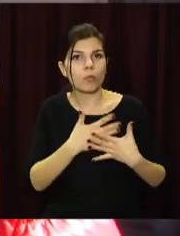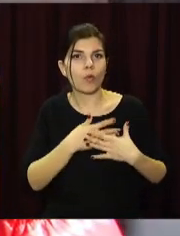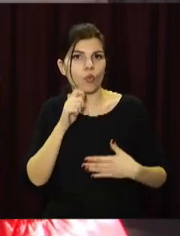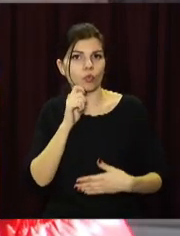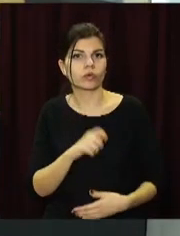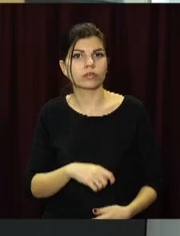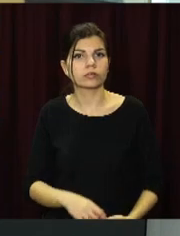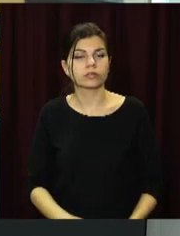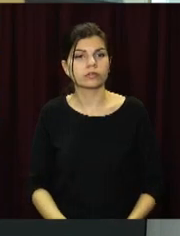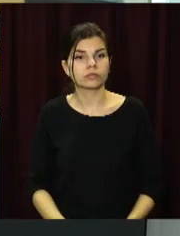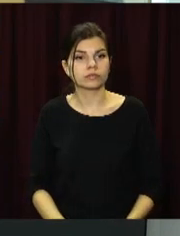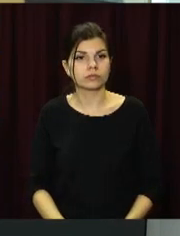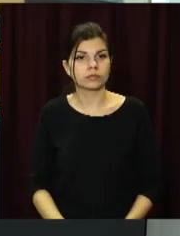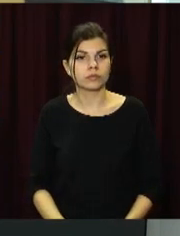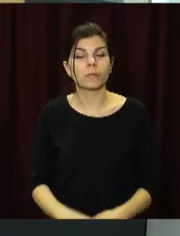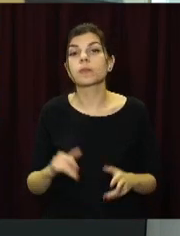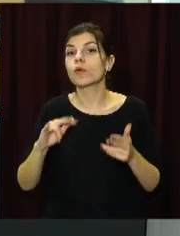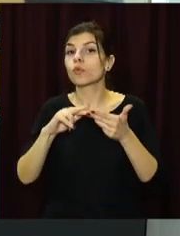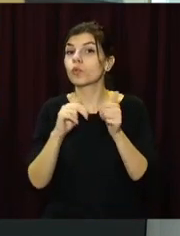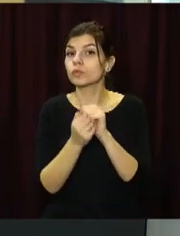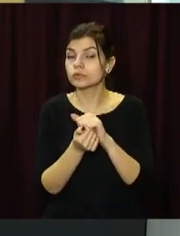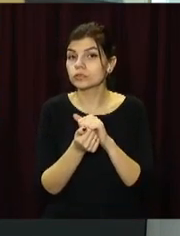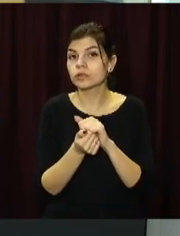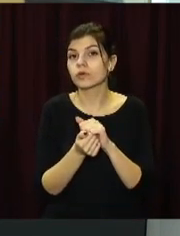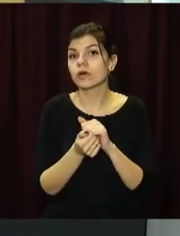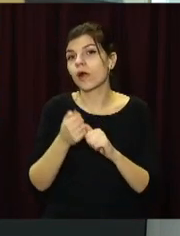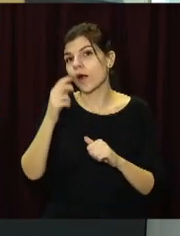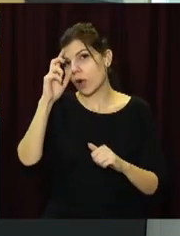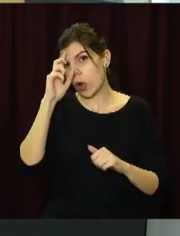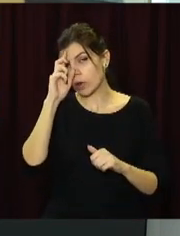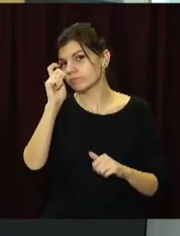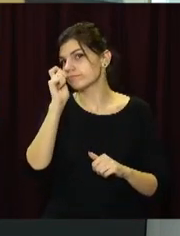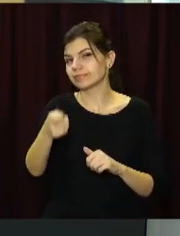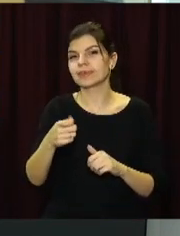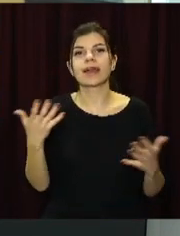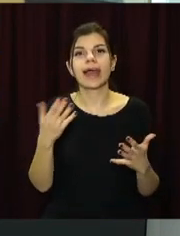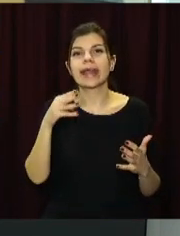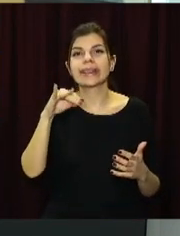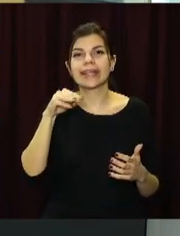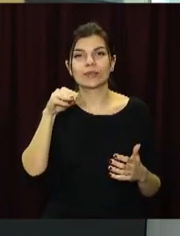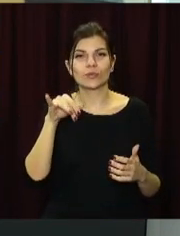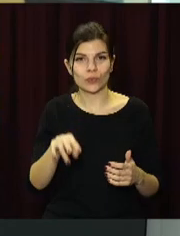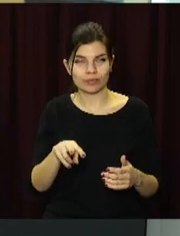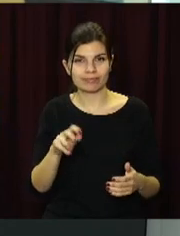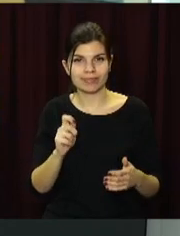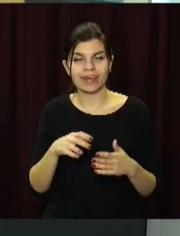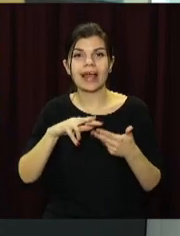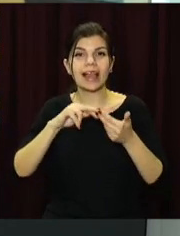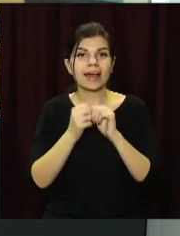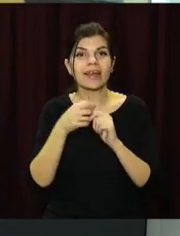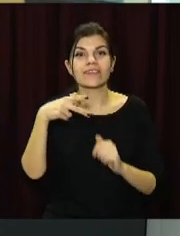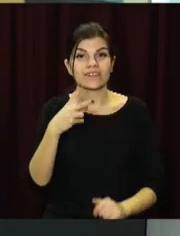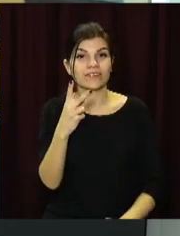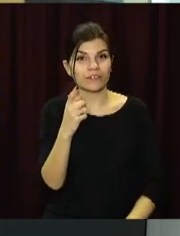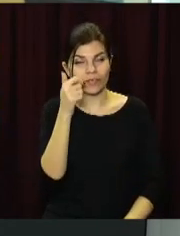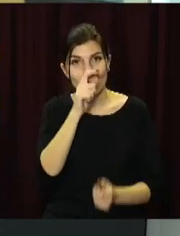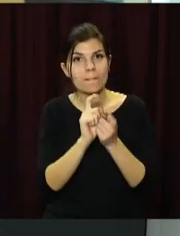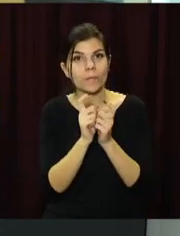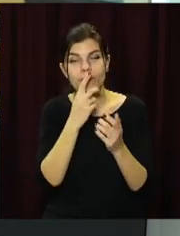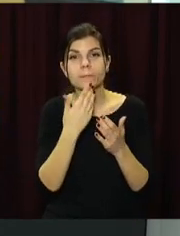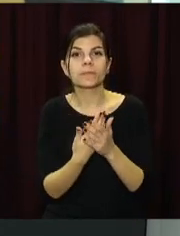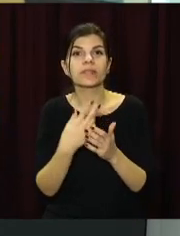Україну. У Кам'янському визначили королеву краси. За титул «Міс Б'юті Кам'янське 2021» боролися